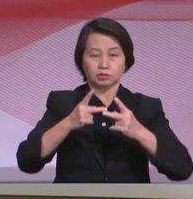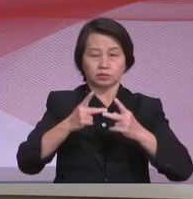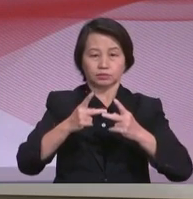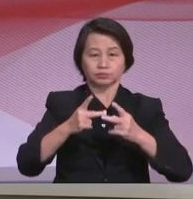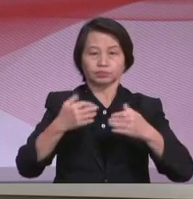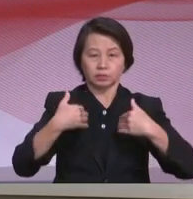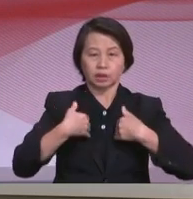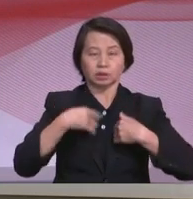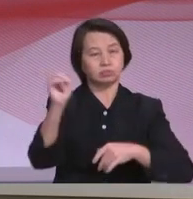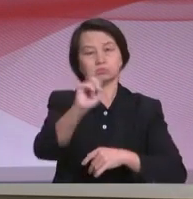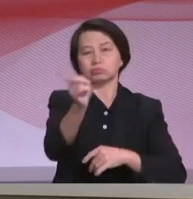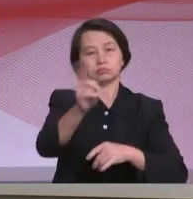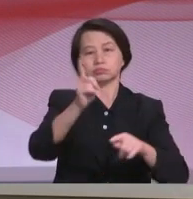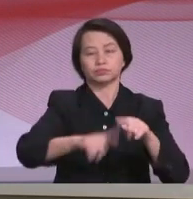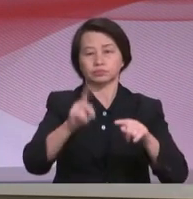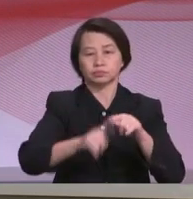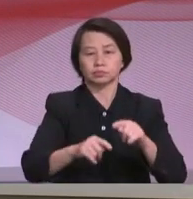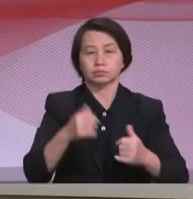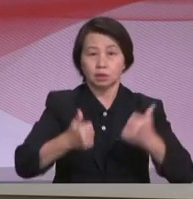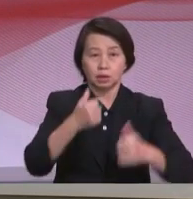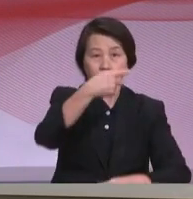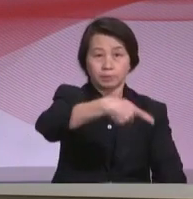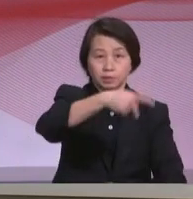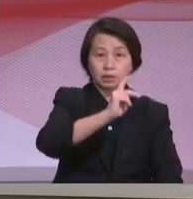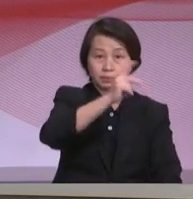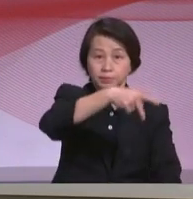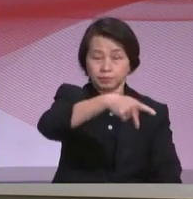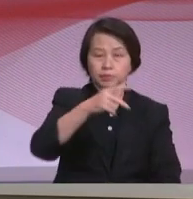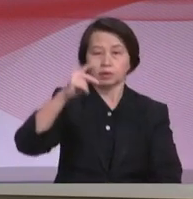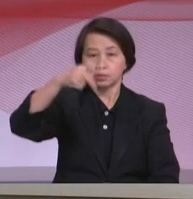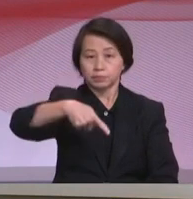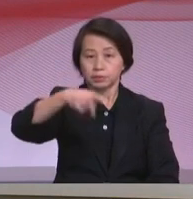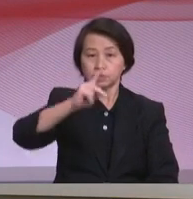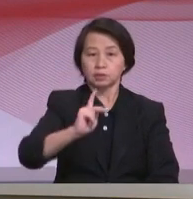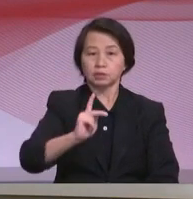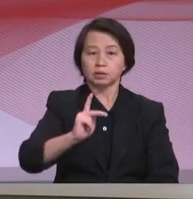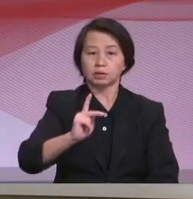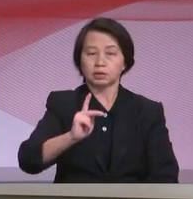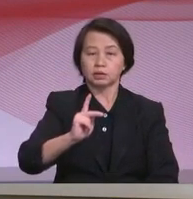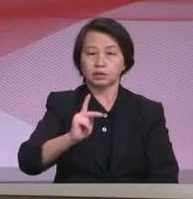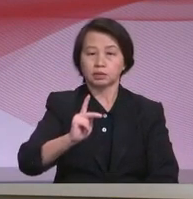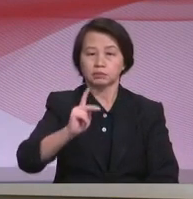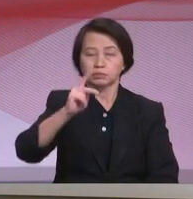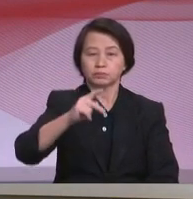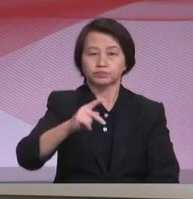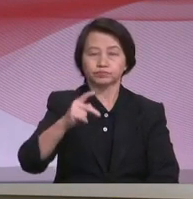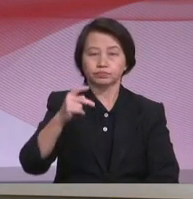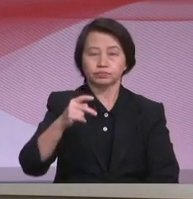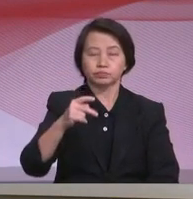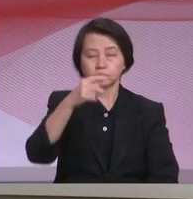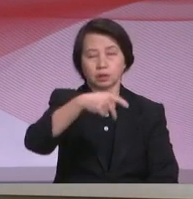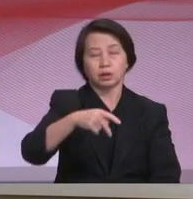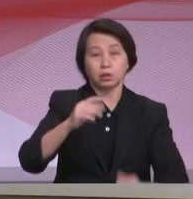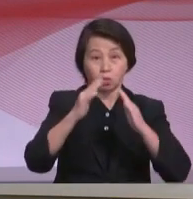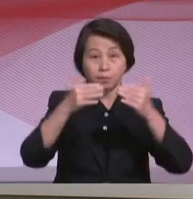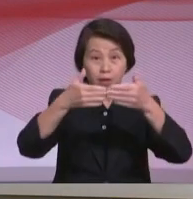kawasan adalah tidak dibenarkan. Sama ada PKPP ke PKPB, kunjung rumah terbuka kita tidak